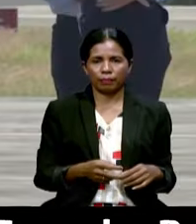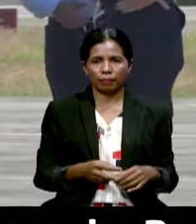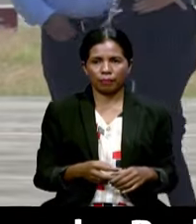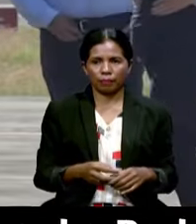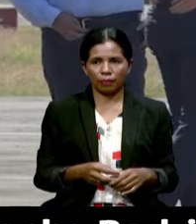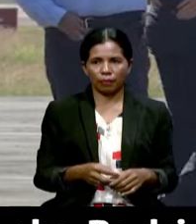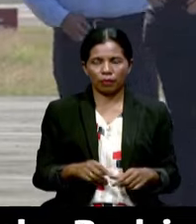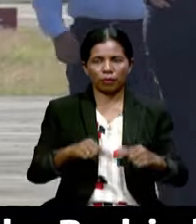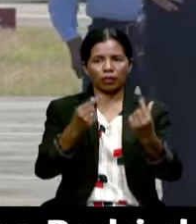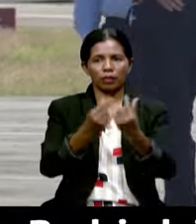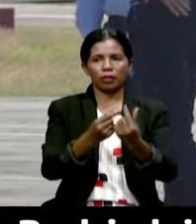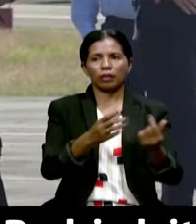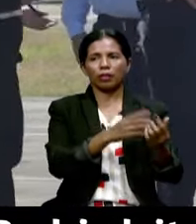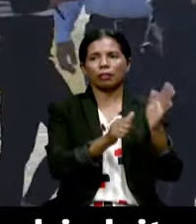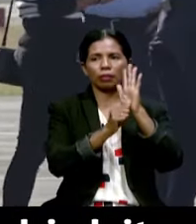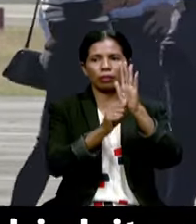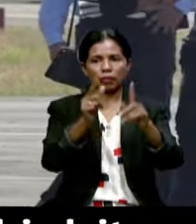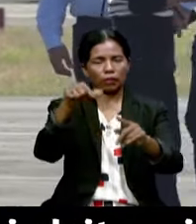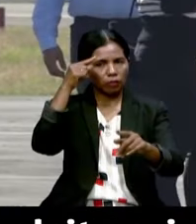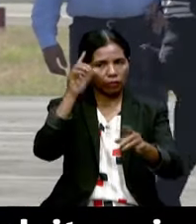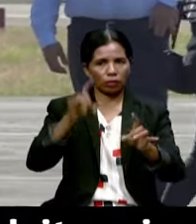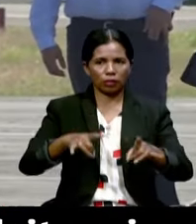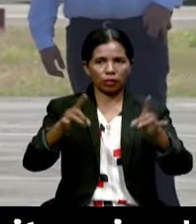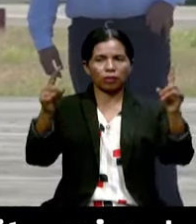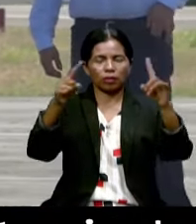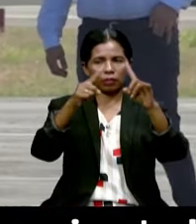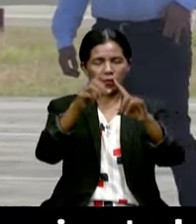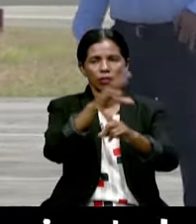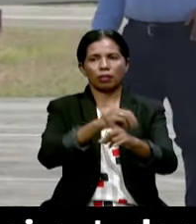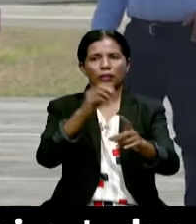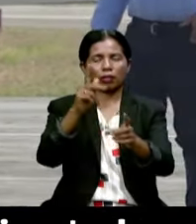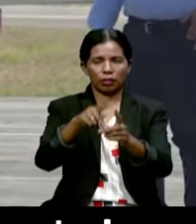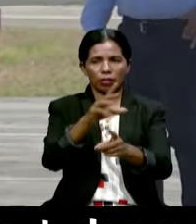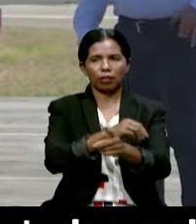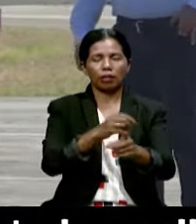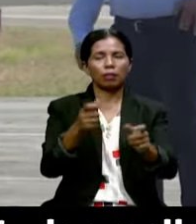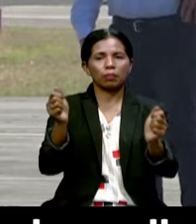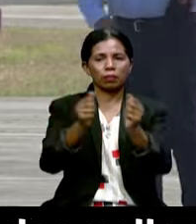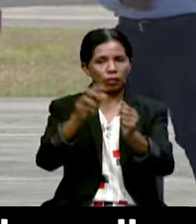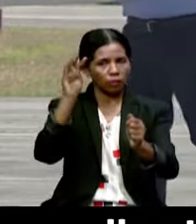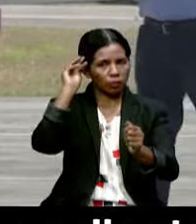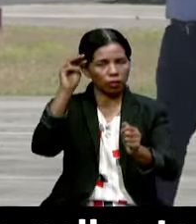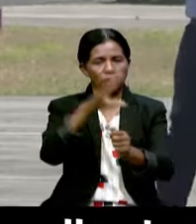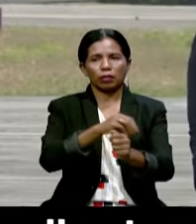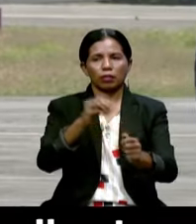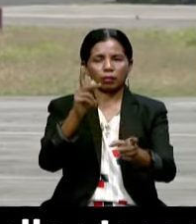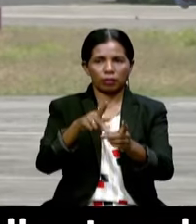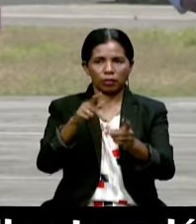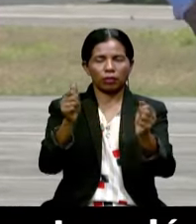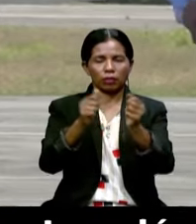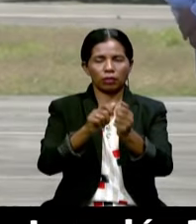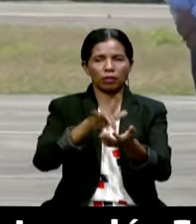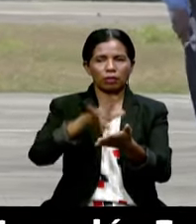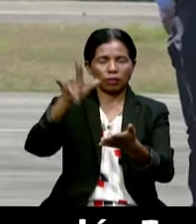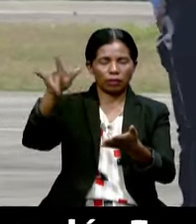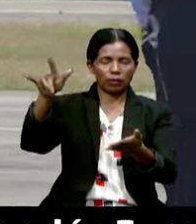Afoin equipa delegação ne representa governo Australia ba assunto Greater Sunrise, acompanha o ministro petróleo e recursos minerais, ho avião tun